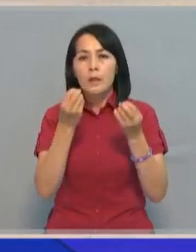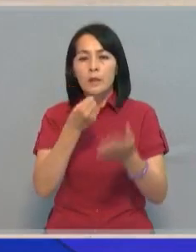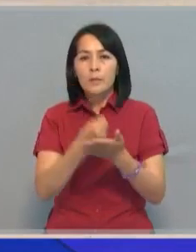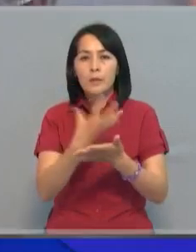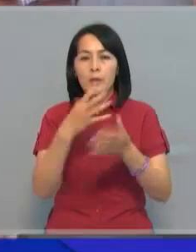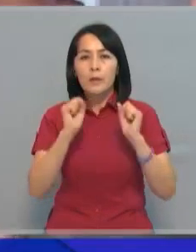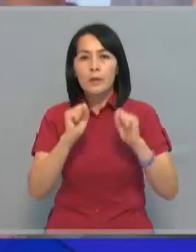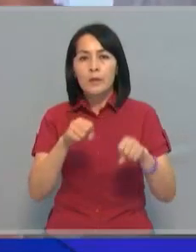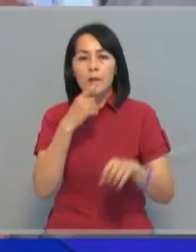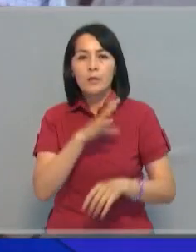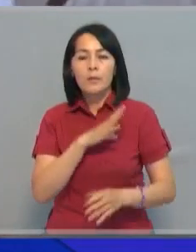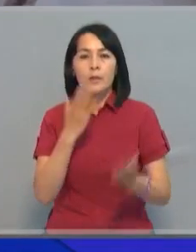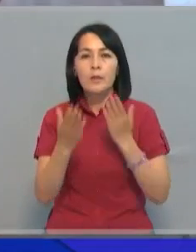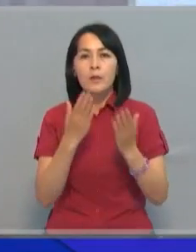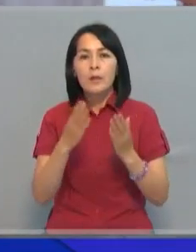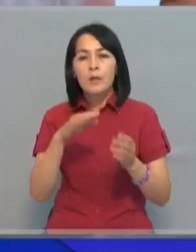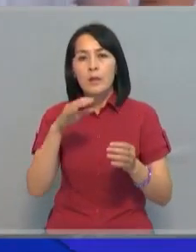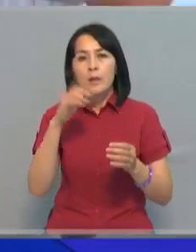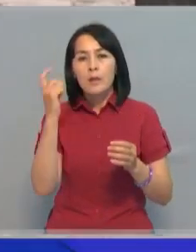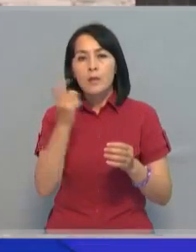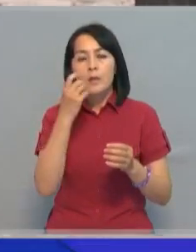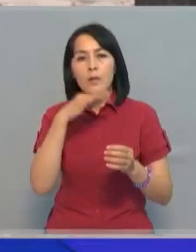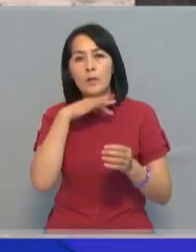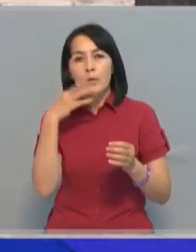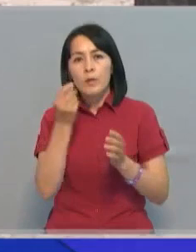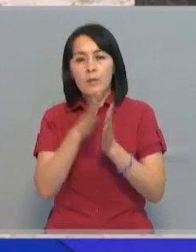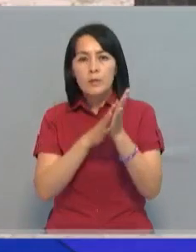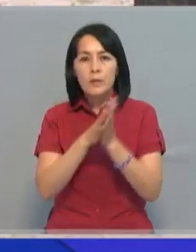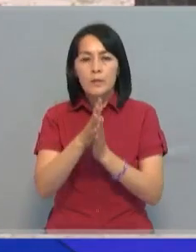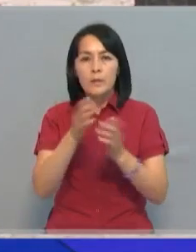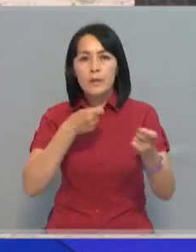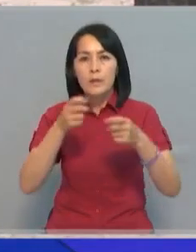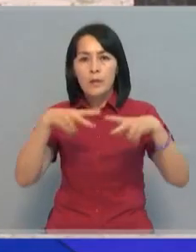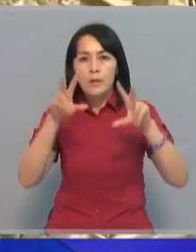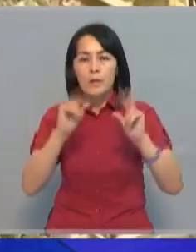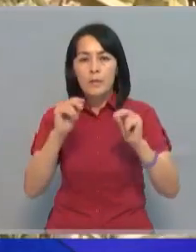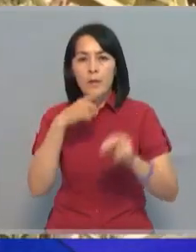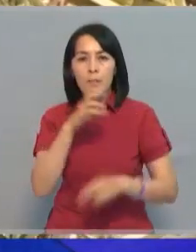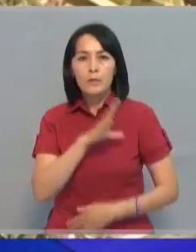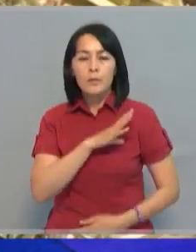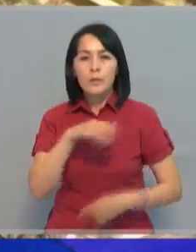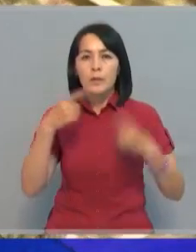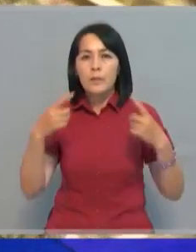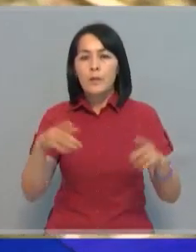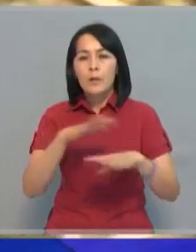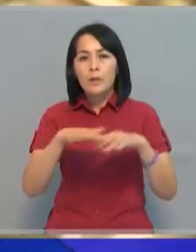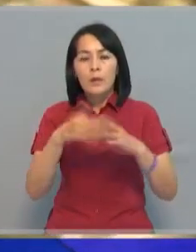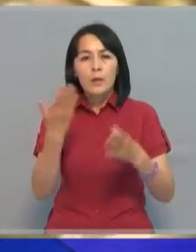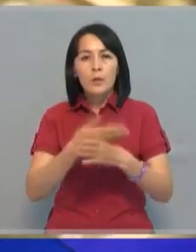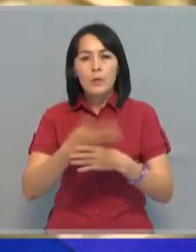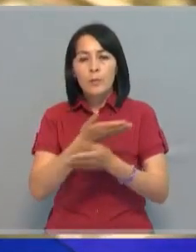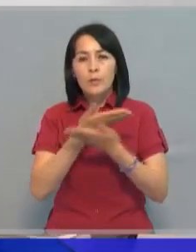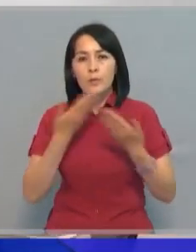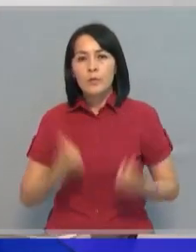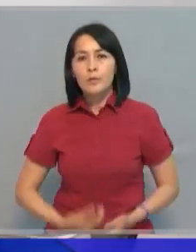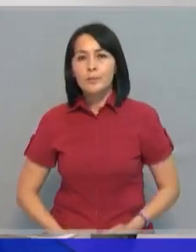мүмкін екенін айтып отыр. Егер олай болса, шаруалар шашедектен шығынға батады. Мұны әкімдік мамандары да мойындап отыр, бірақ қолдан келер қайран жоқ